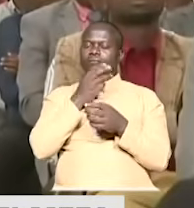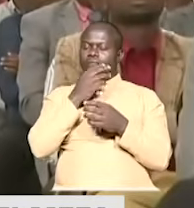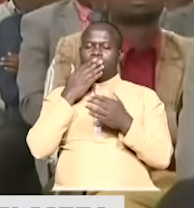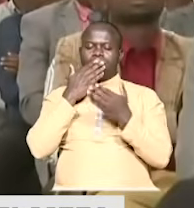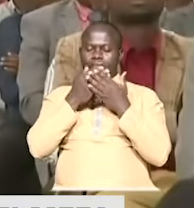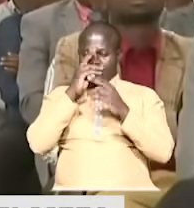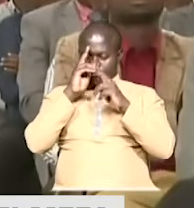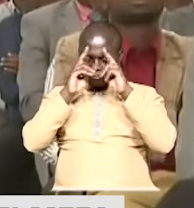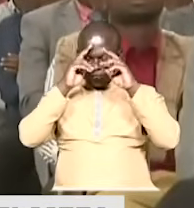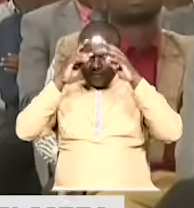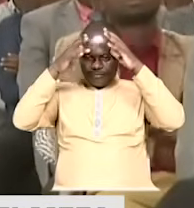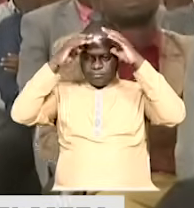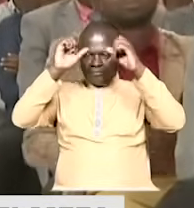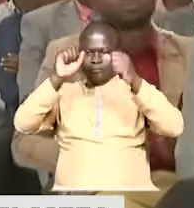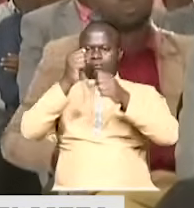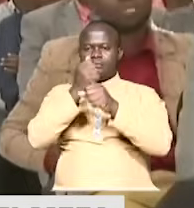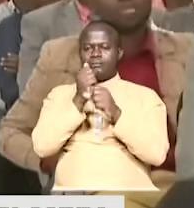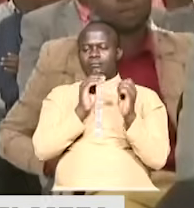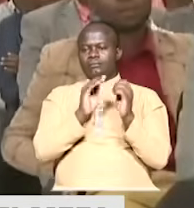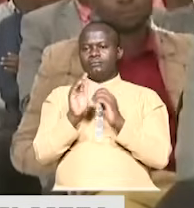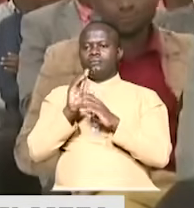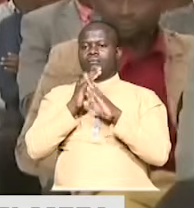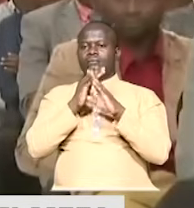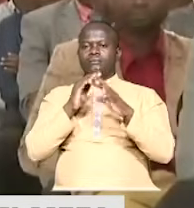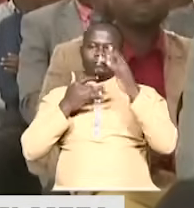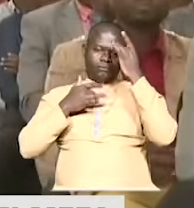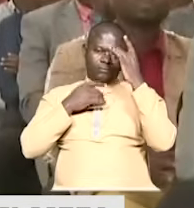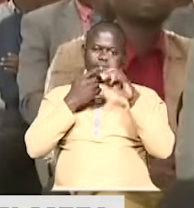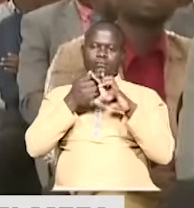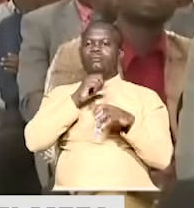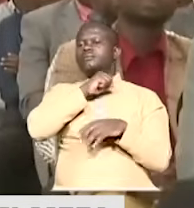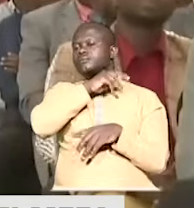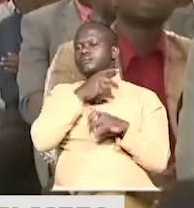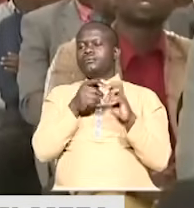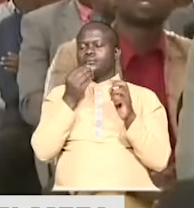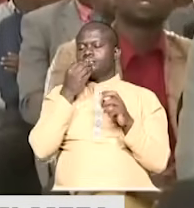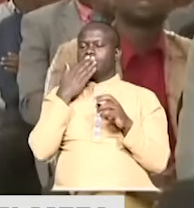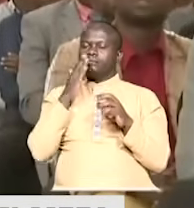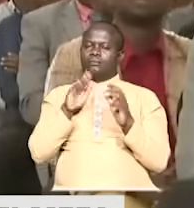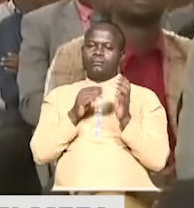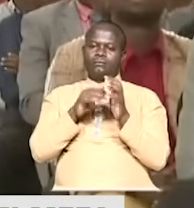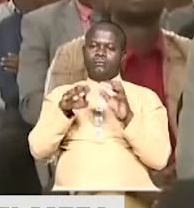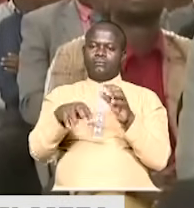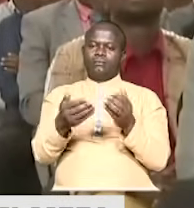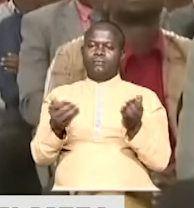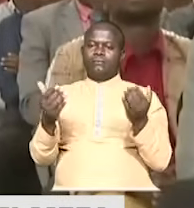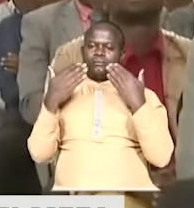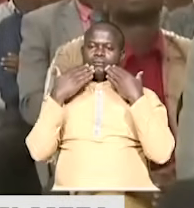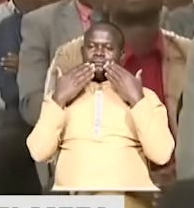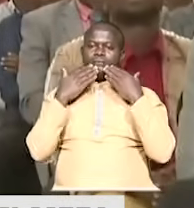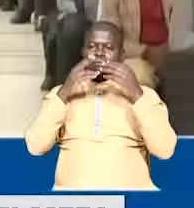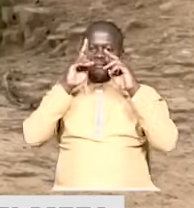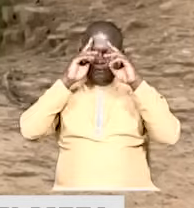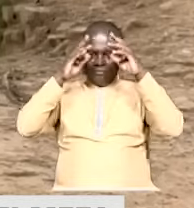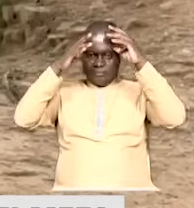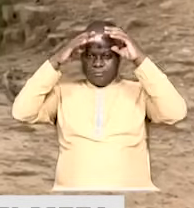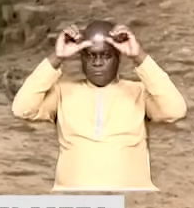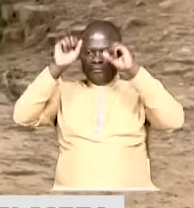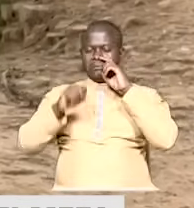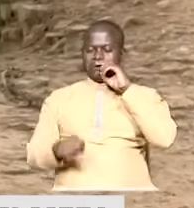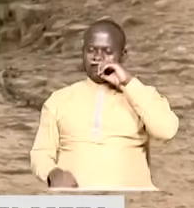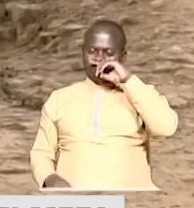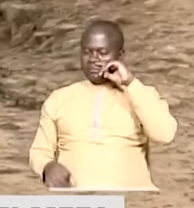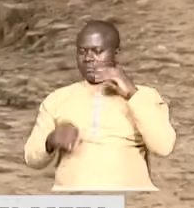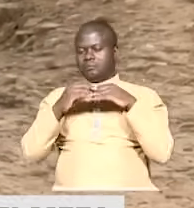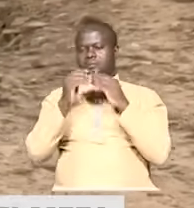Repubulika byadufasha kunoza isuku kurwanya indwara zikomoka ku mwanda imirire mibi ndetse n'igwingira ry'abana. Murakoze nyakwa Perezida wa Repubulika. Ubuyobozi bw'akarere